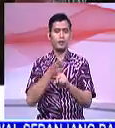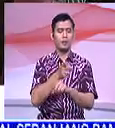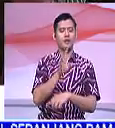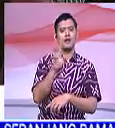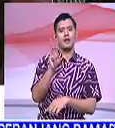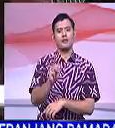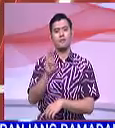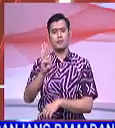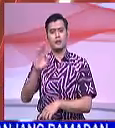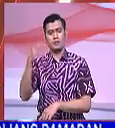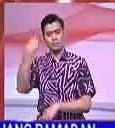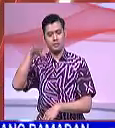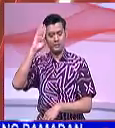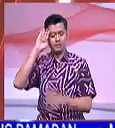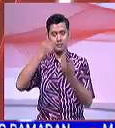kangar